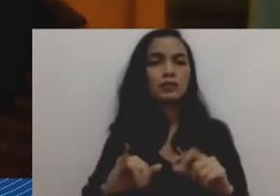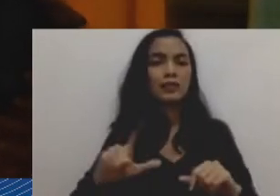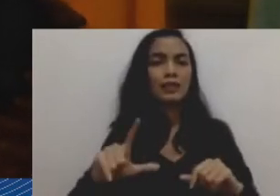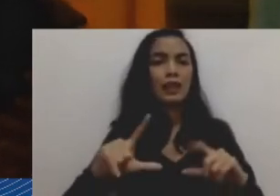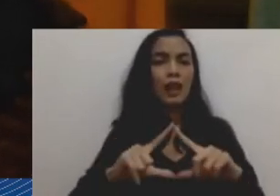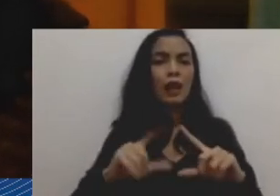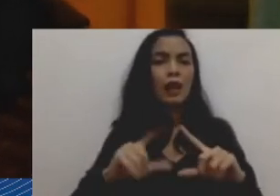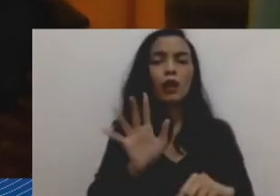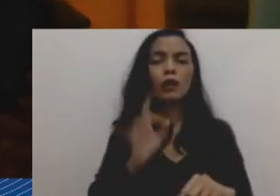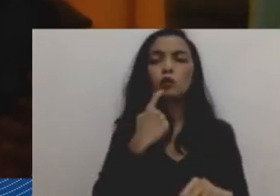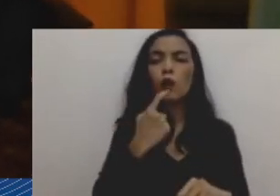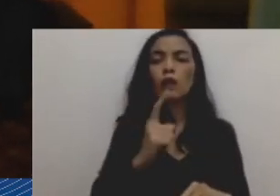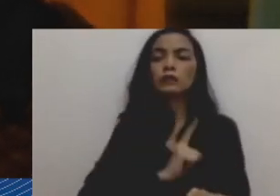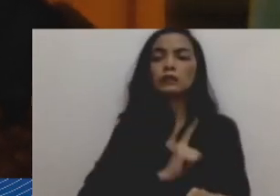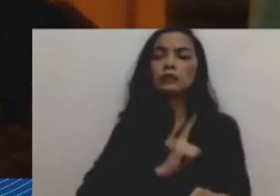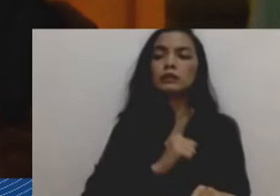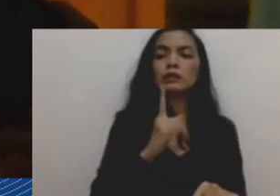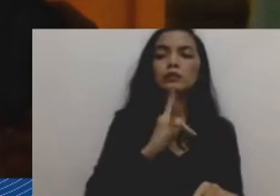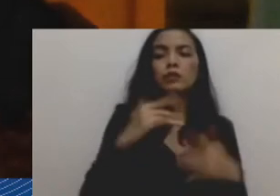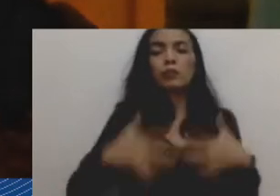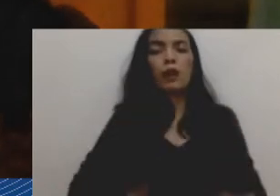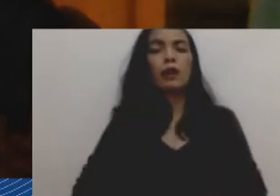tubuh atau menjaga integritas